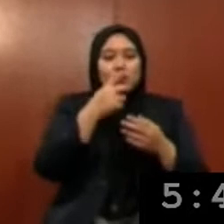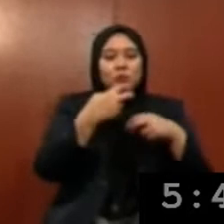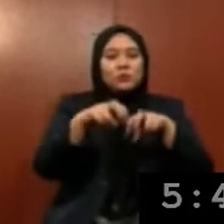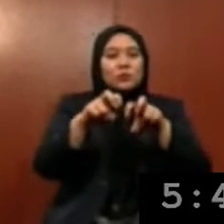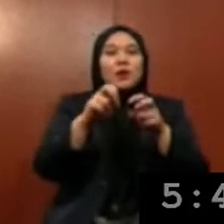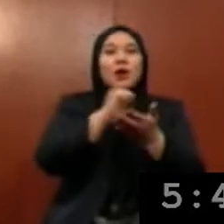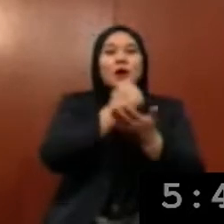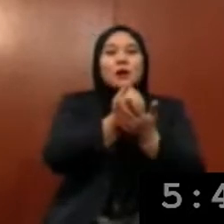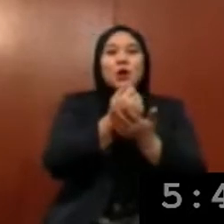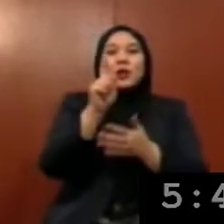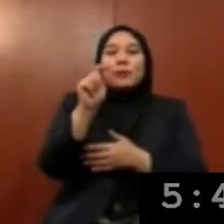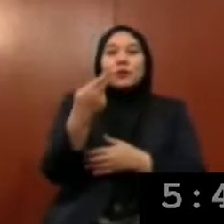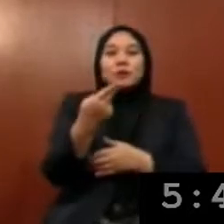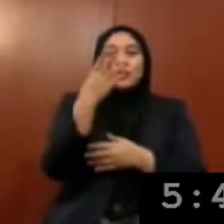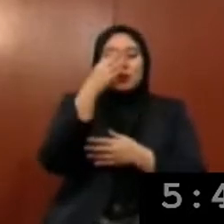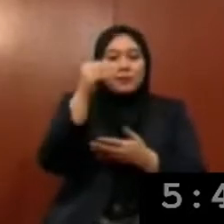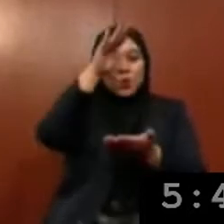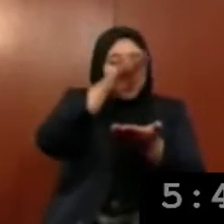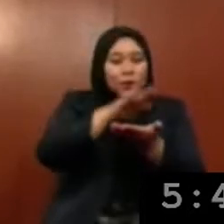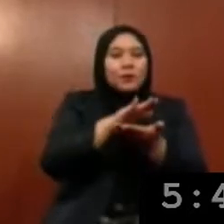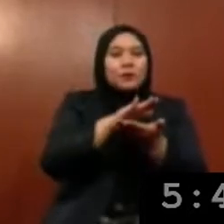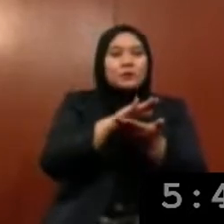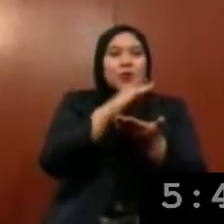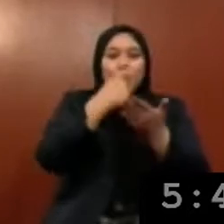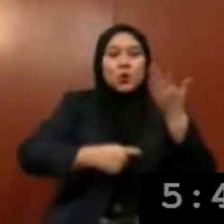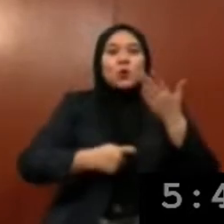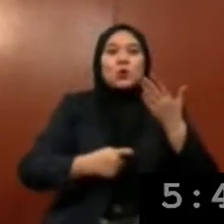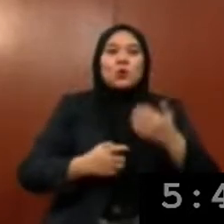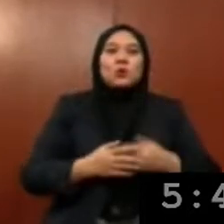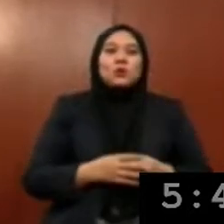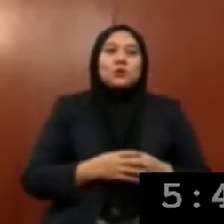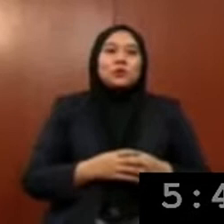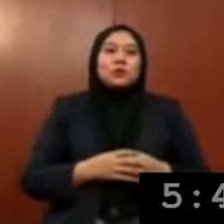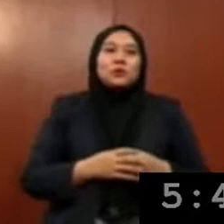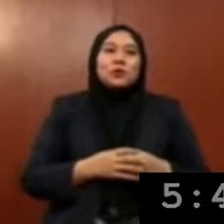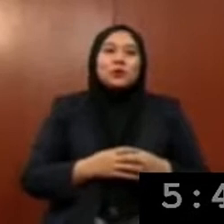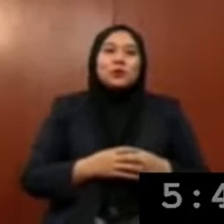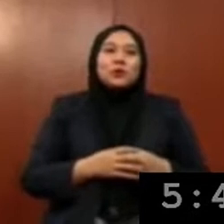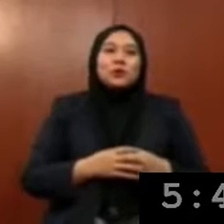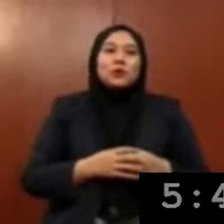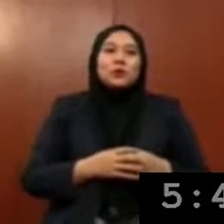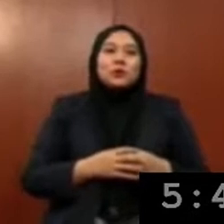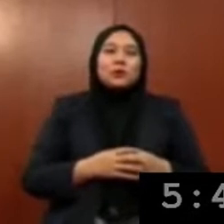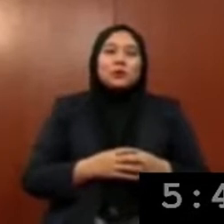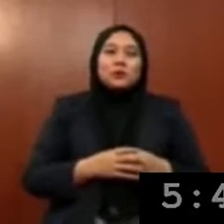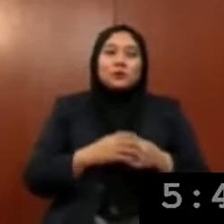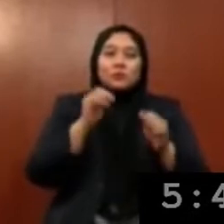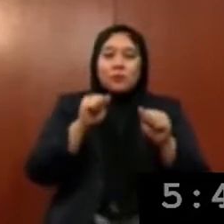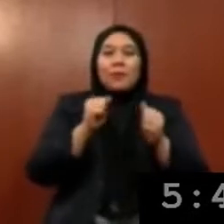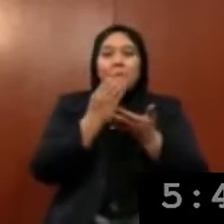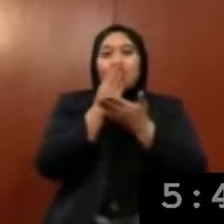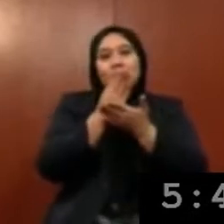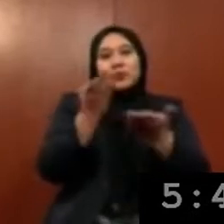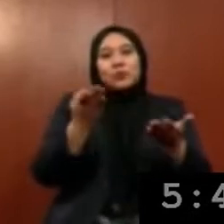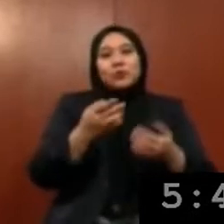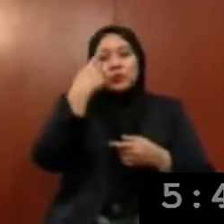tabung Haji dan sekaligus mengurangkan kos penunaian ataupun menunaikan ibadah haji bagi Duyu Fur Rahman